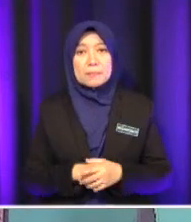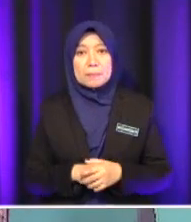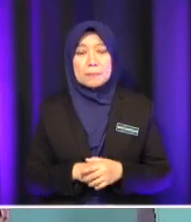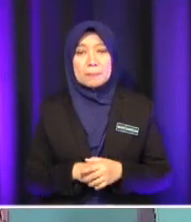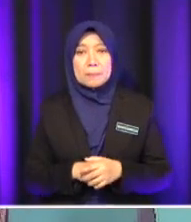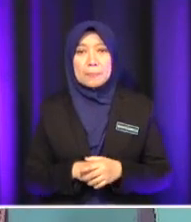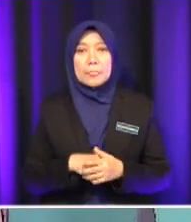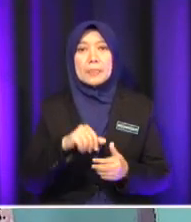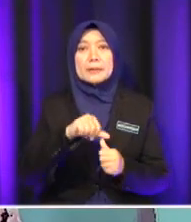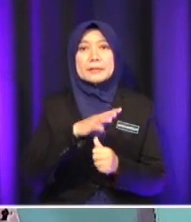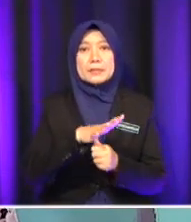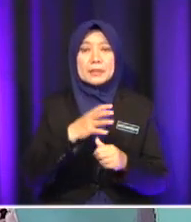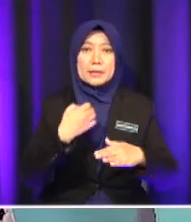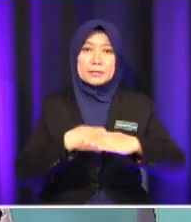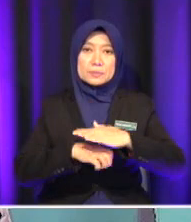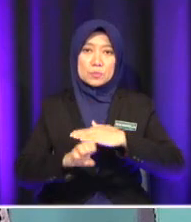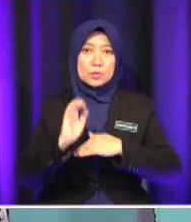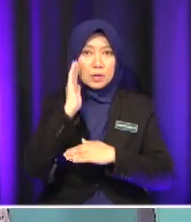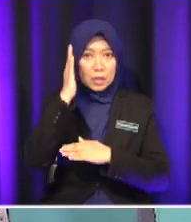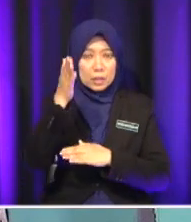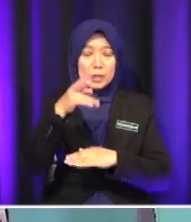kesannya export akan